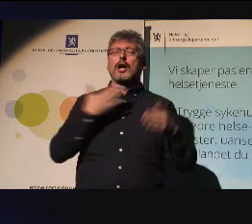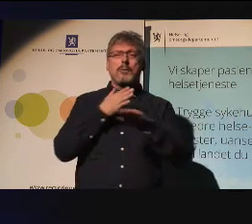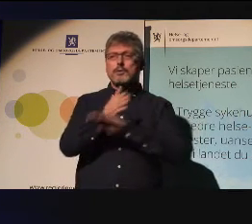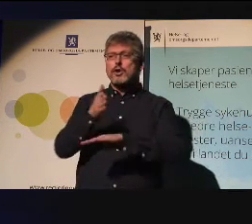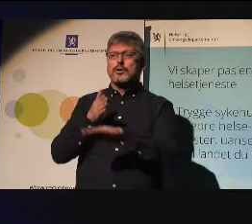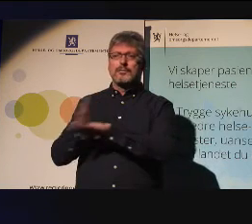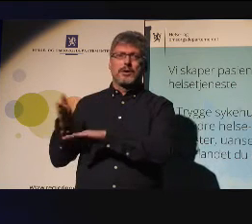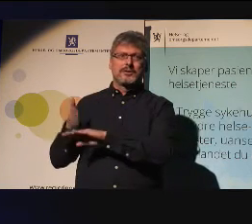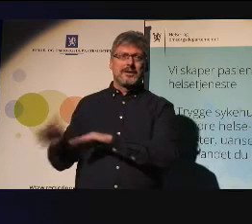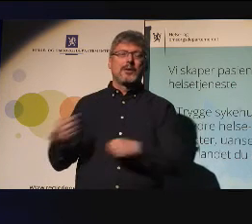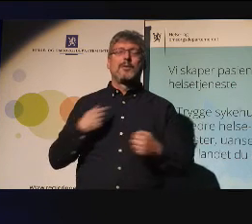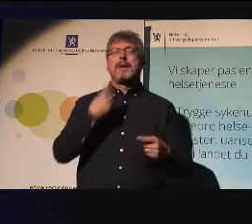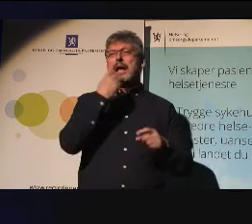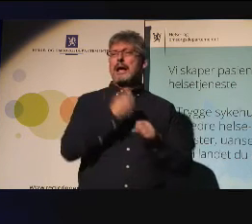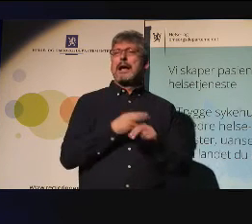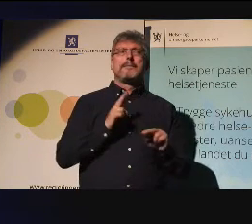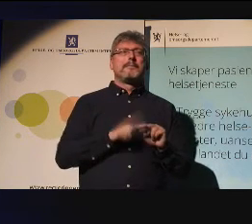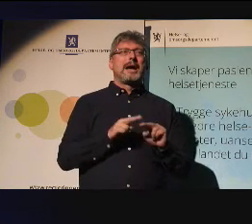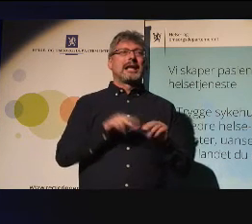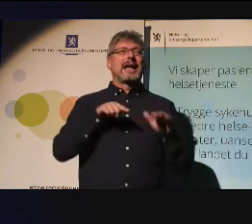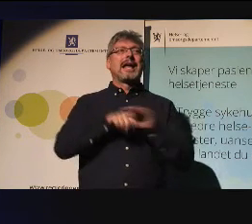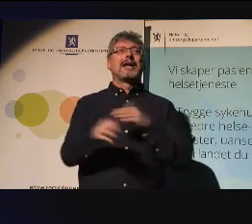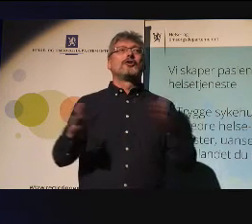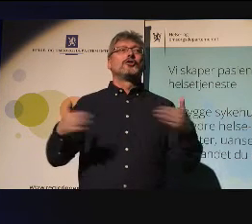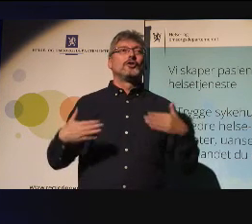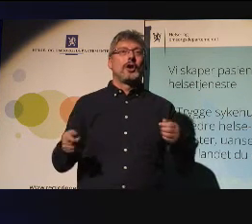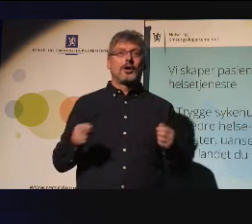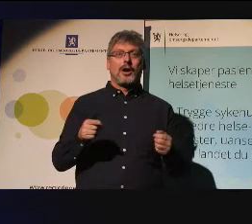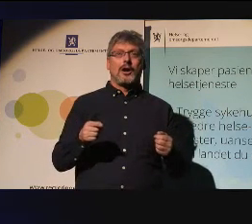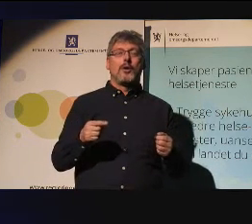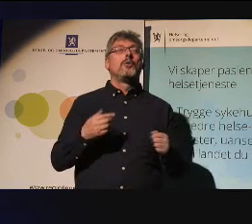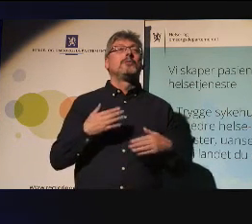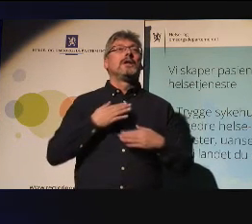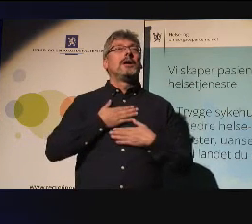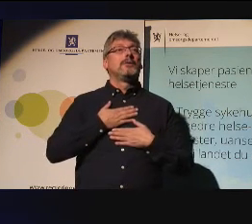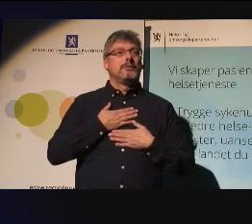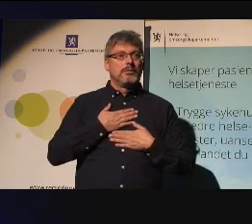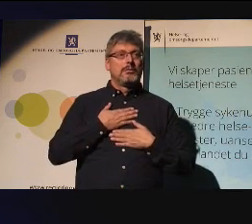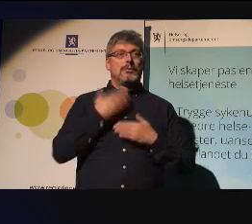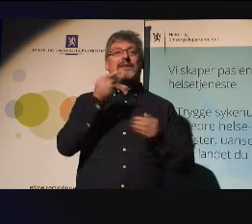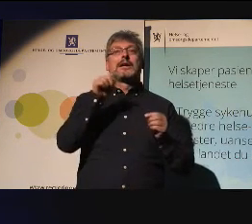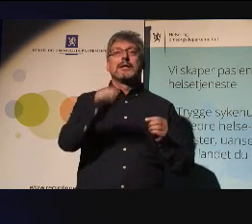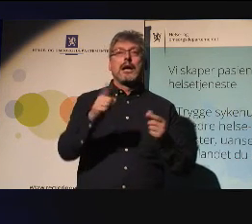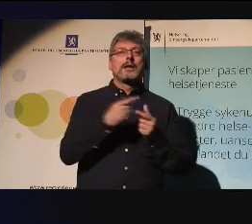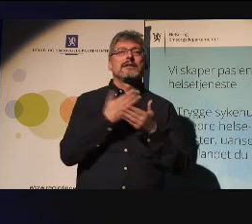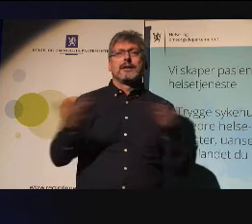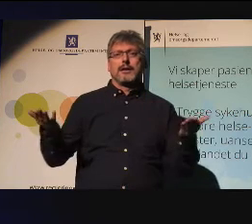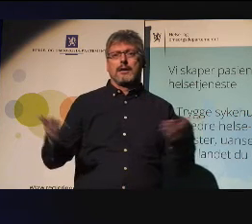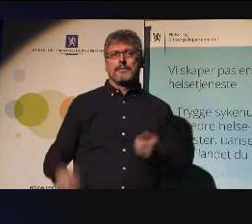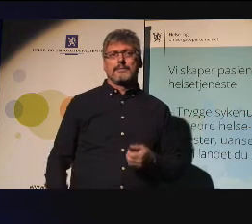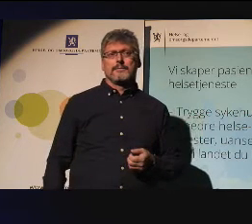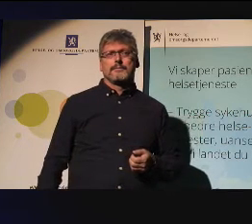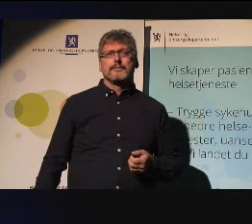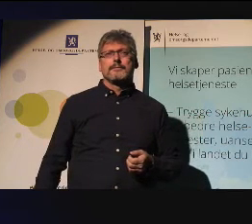pleier å merke det når jeg kommer inn gjennom døra. Om det er godt å være der eller ikke. Og det handler ikke om det er